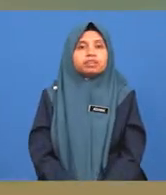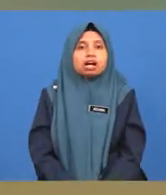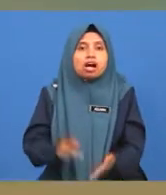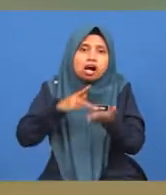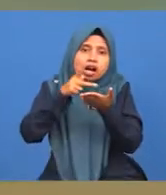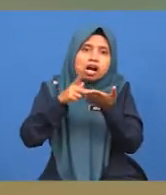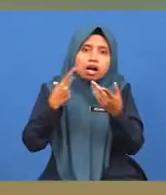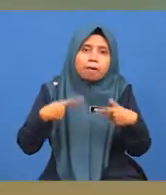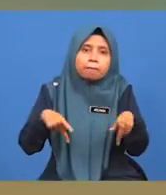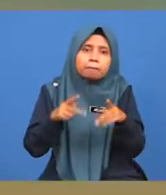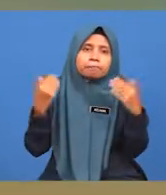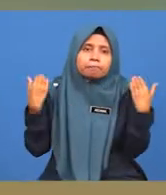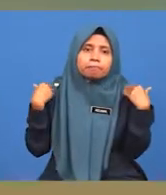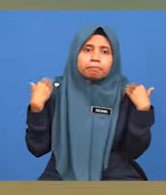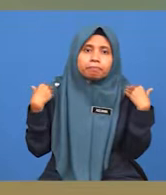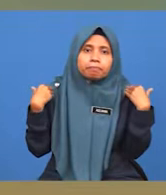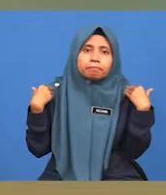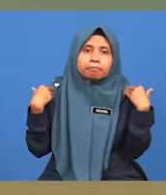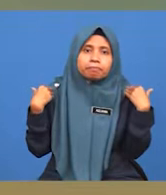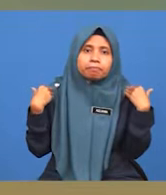Karangan anda perlu ada